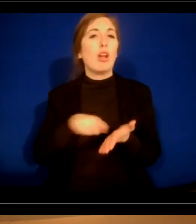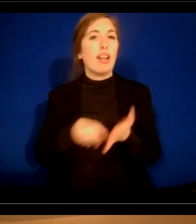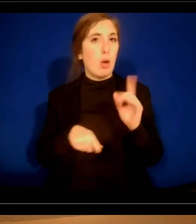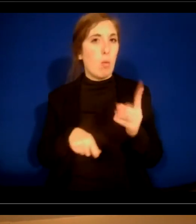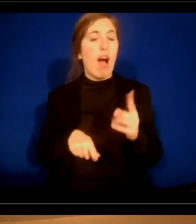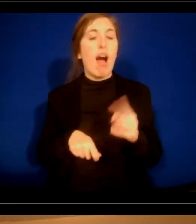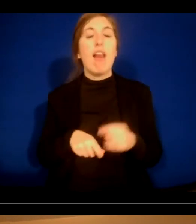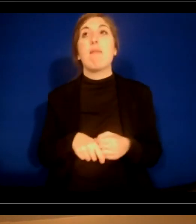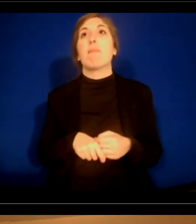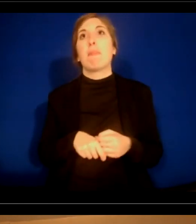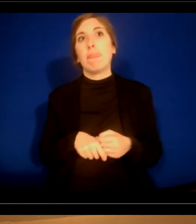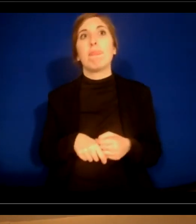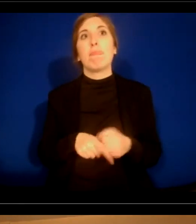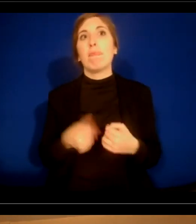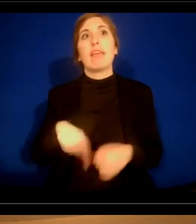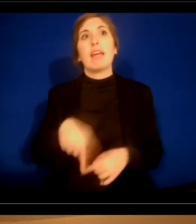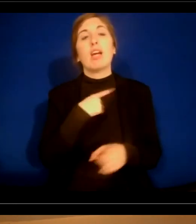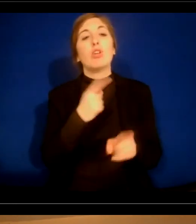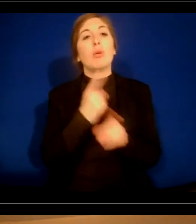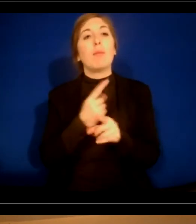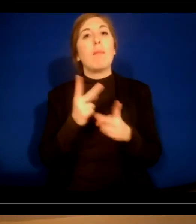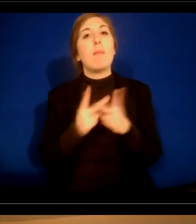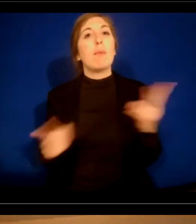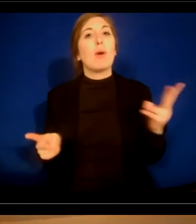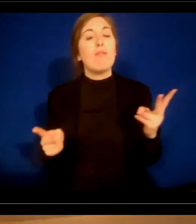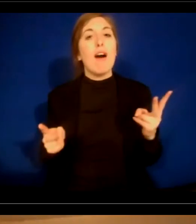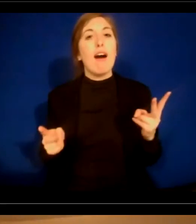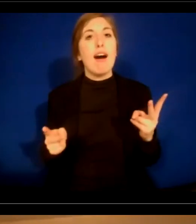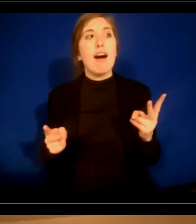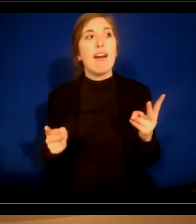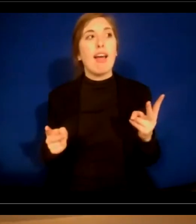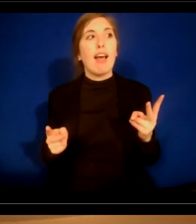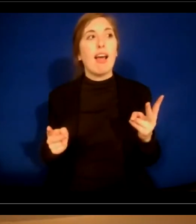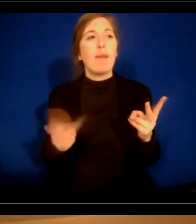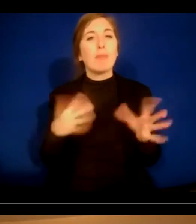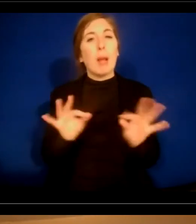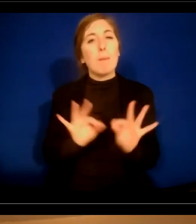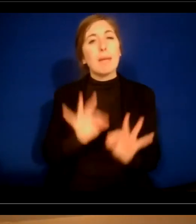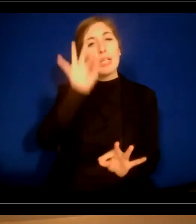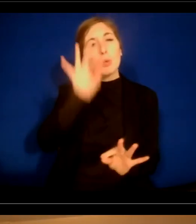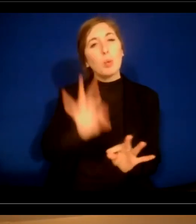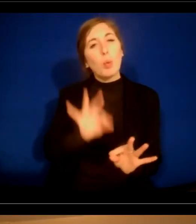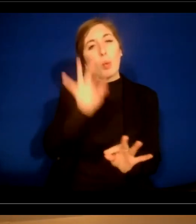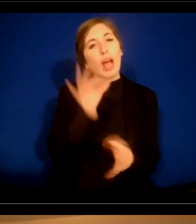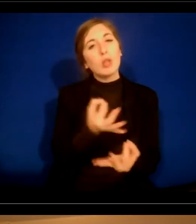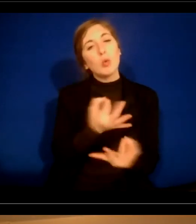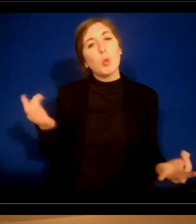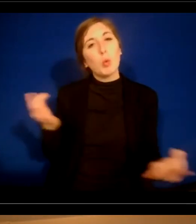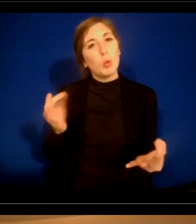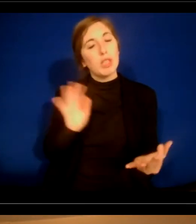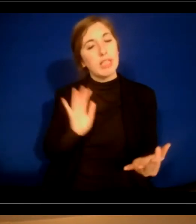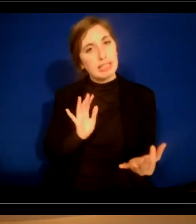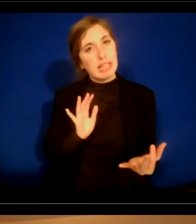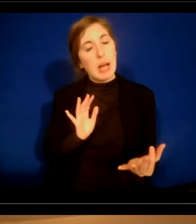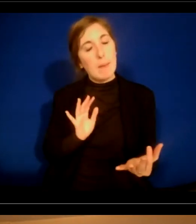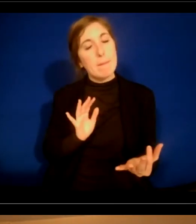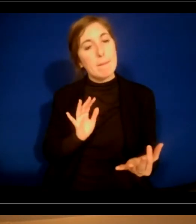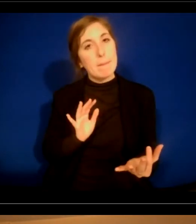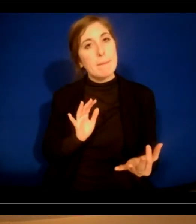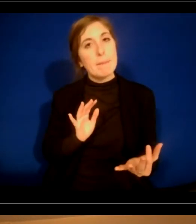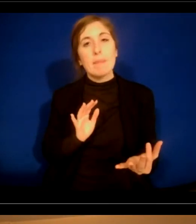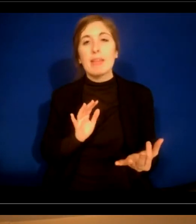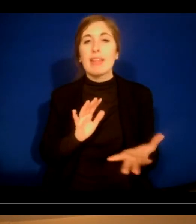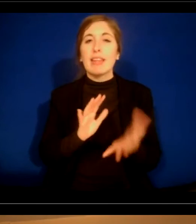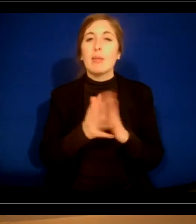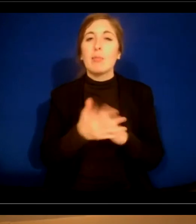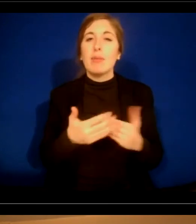casi appunto delle organizzazioni già impegnate sul territorio sono donazioni che vanno proprio ad alimentare, mi sembra, una